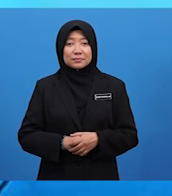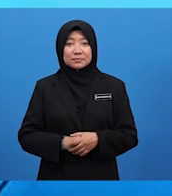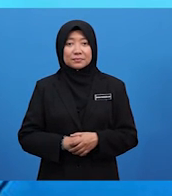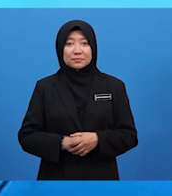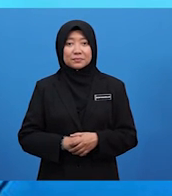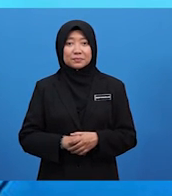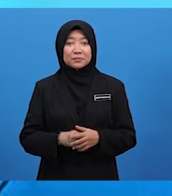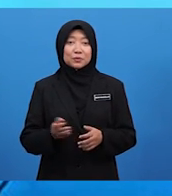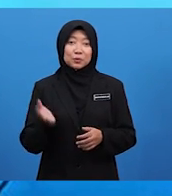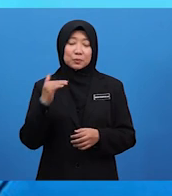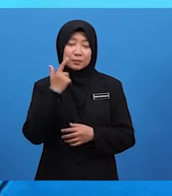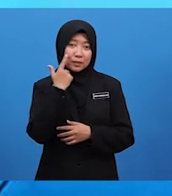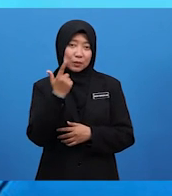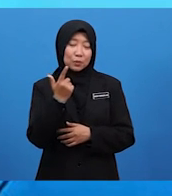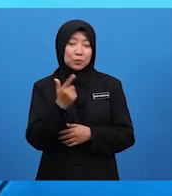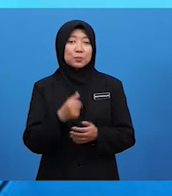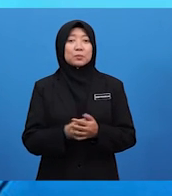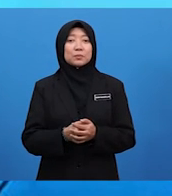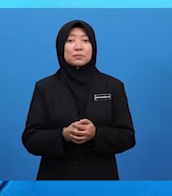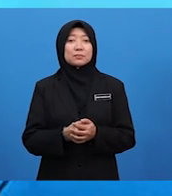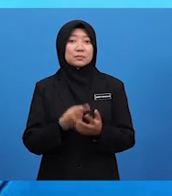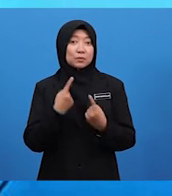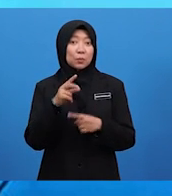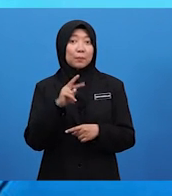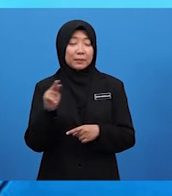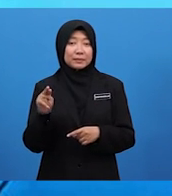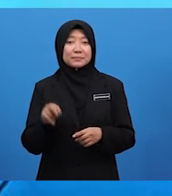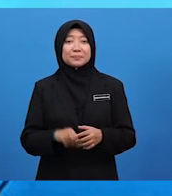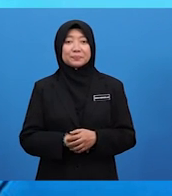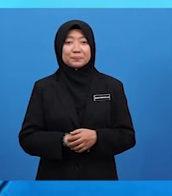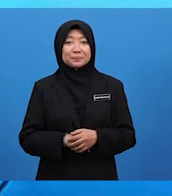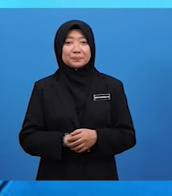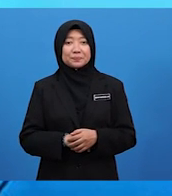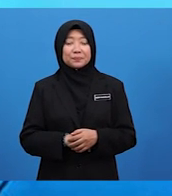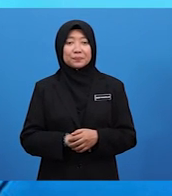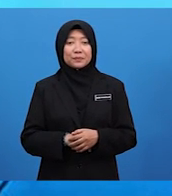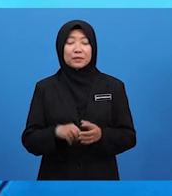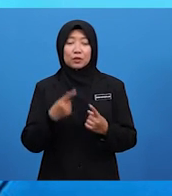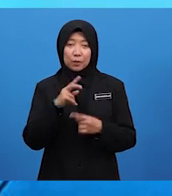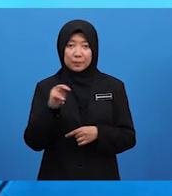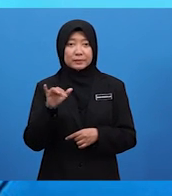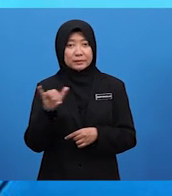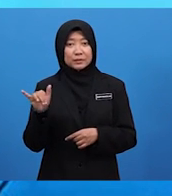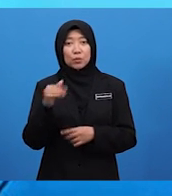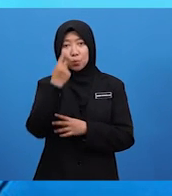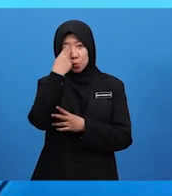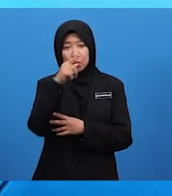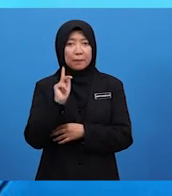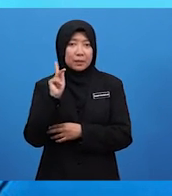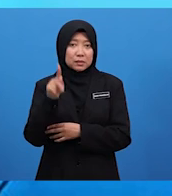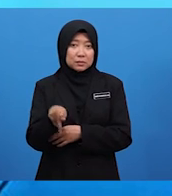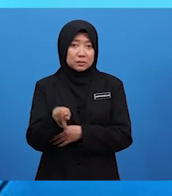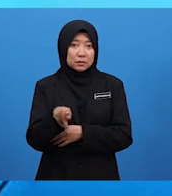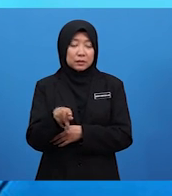Baiklah murid-murid, mari kita sama-sama bincangkan jawapan soalan ini. Ya, jawapannya ialah